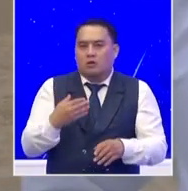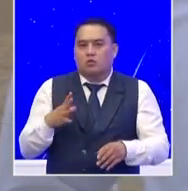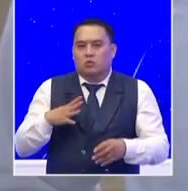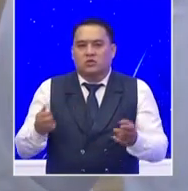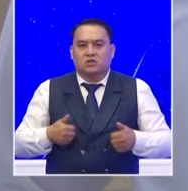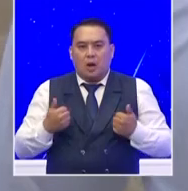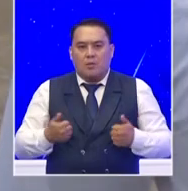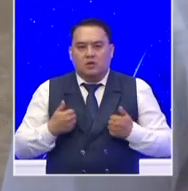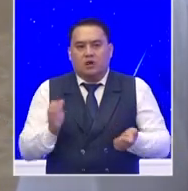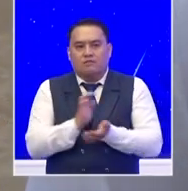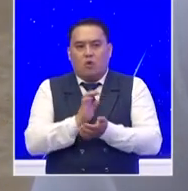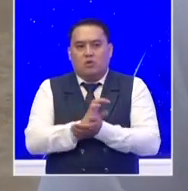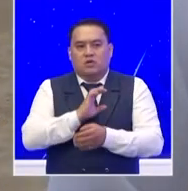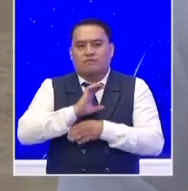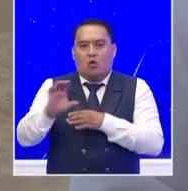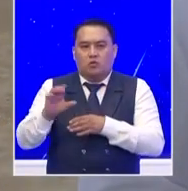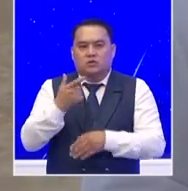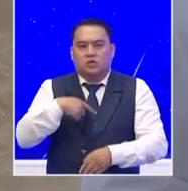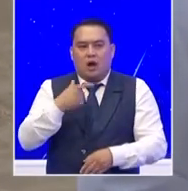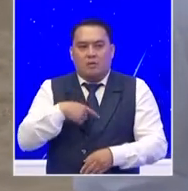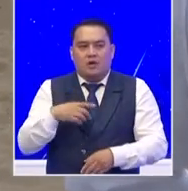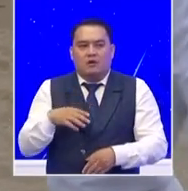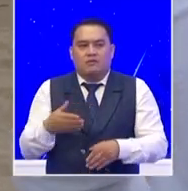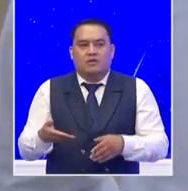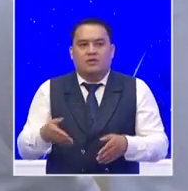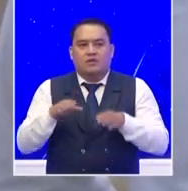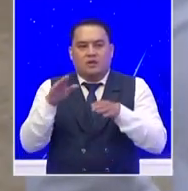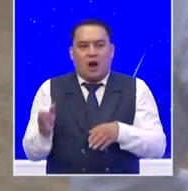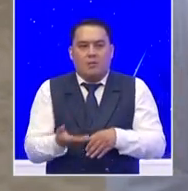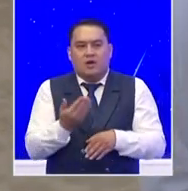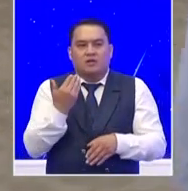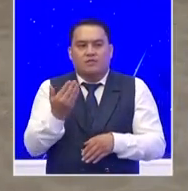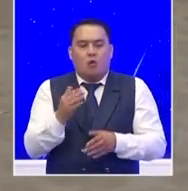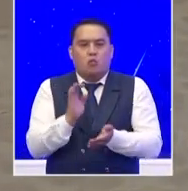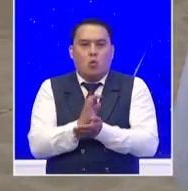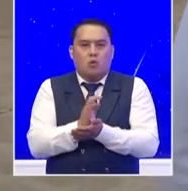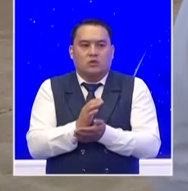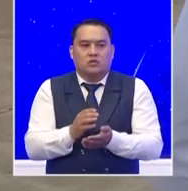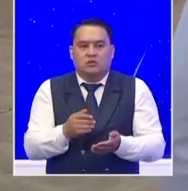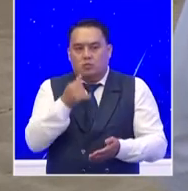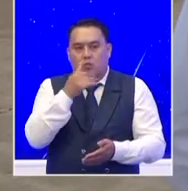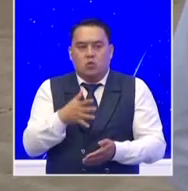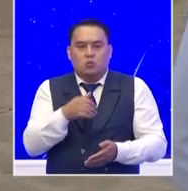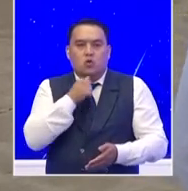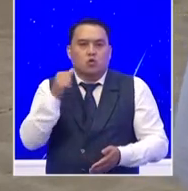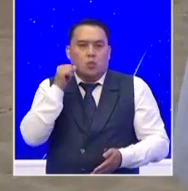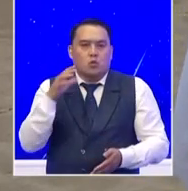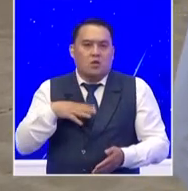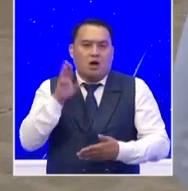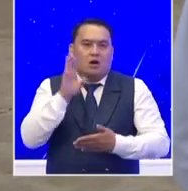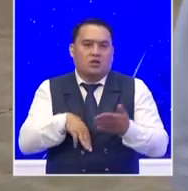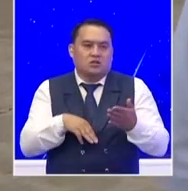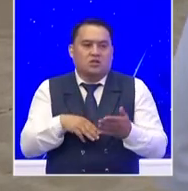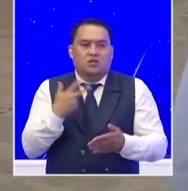приходится самим вывозить отходы со стихийных свалок. Мы даже выкопали яму для складирования мусора. Но и это не спасает. В прошлом году были оштрафованы